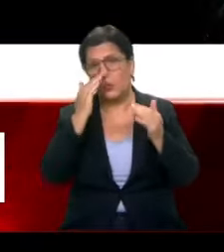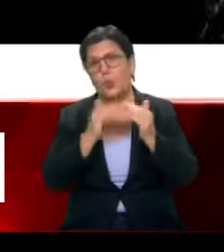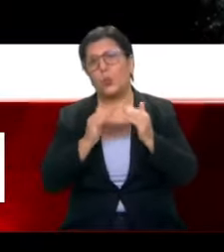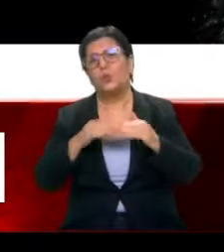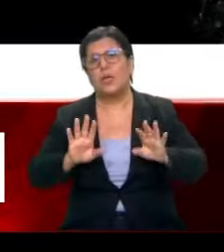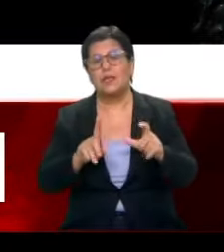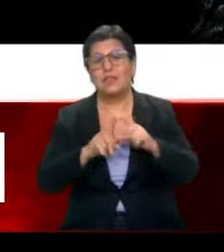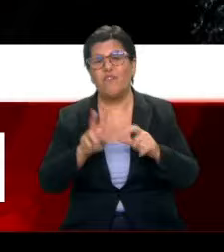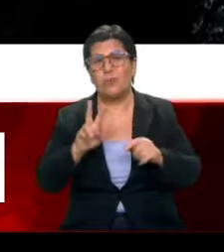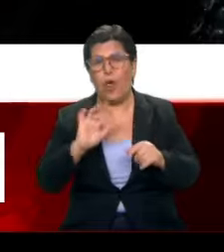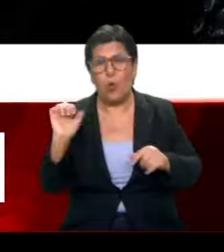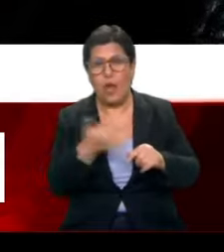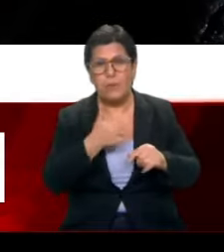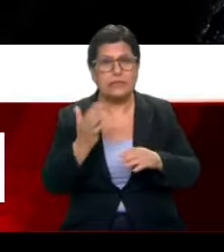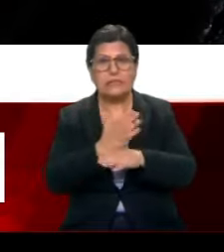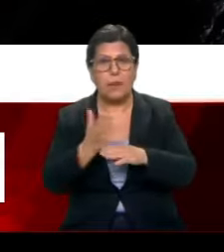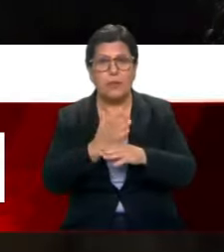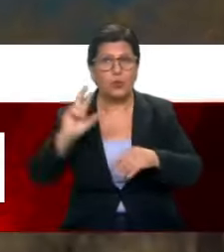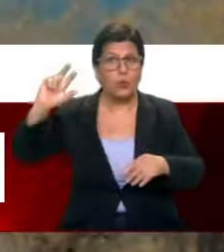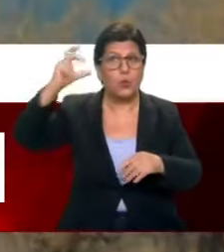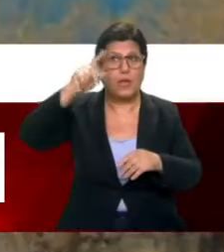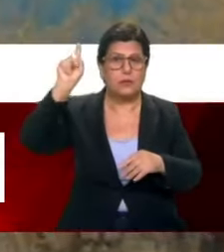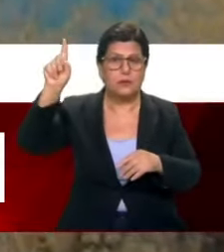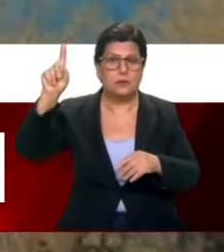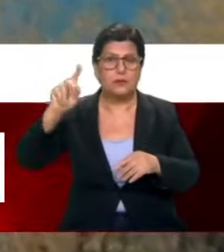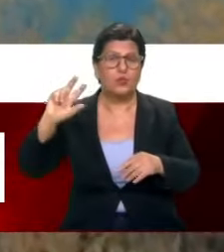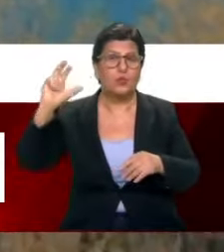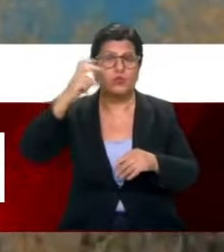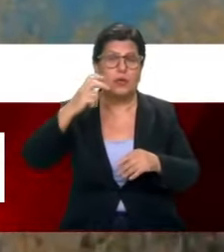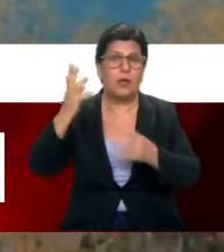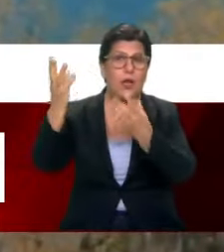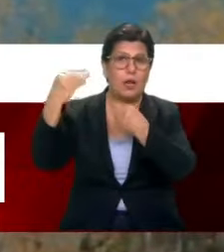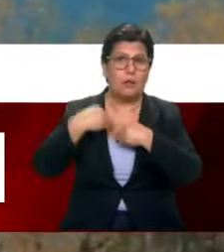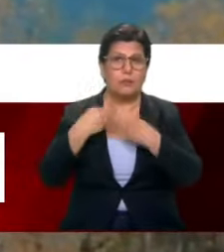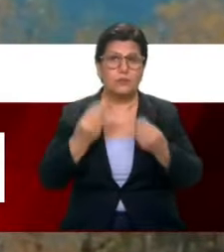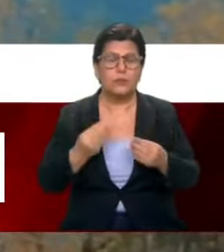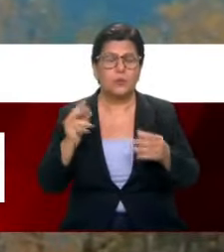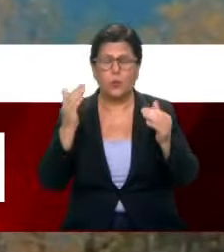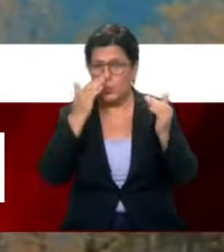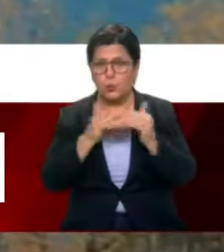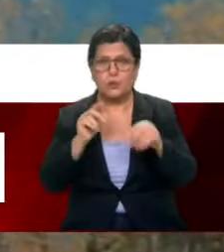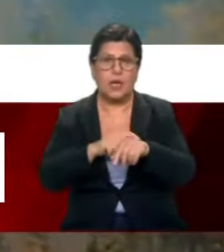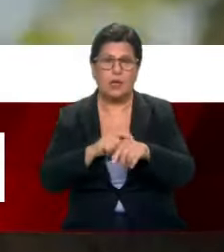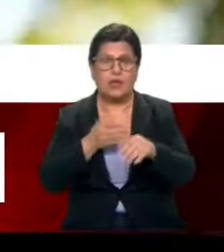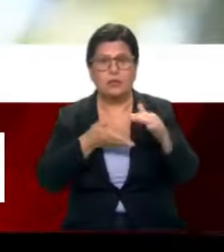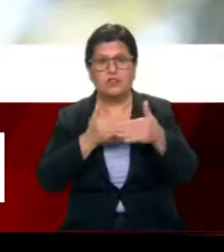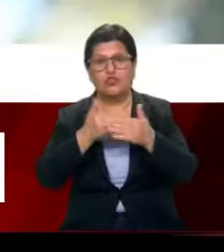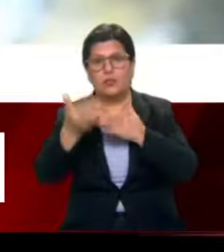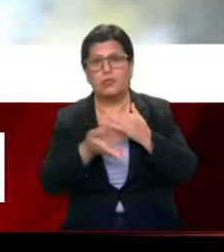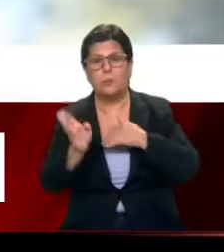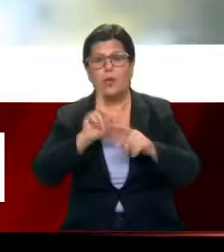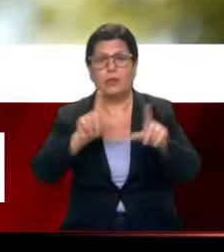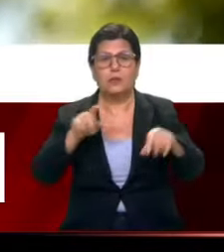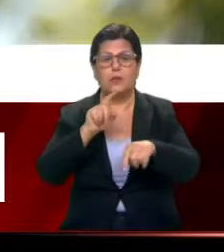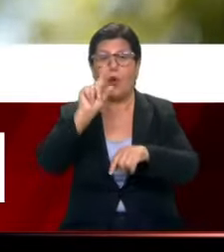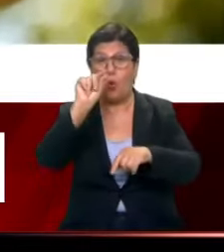değil. D vitamininin en önemli kaynağı tabii ki güneş ışını. Güneşten faydalanabilmek için de uygun saatlerde dışarı çıkılması gerekiyor. Özellikle